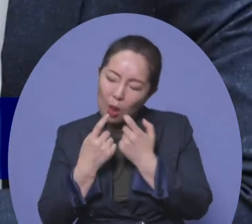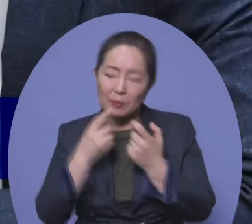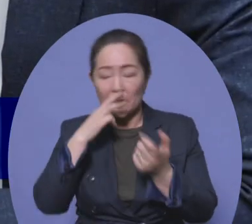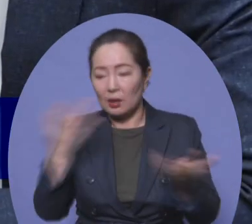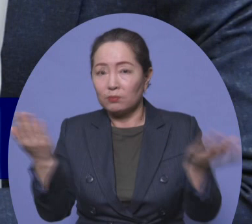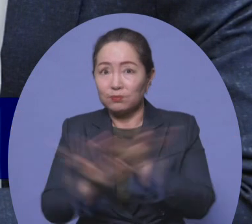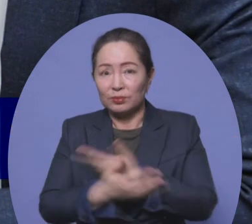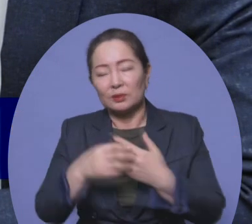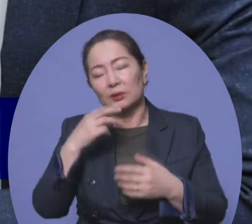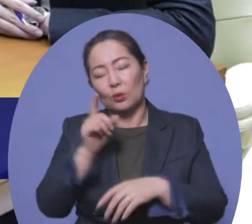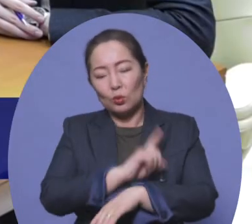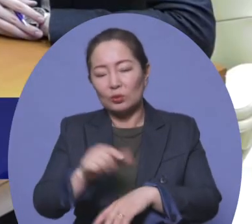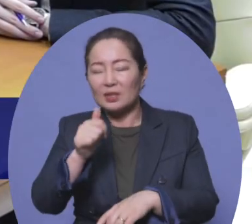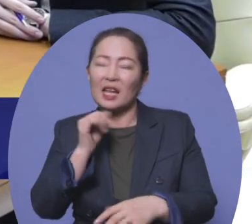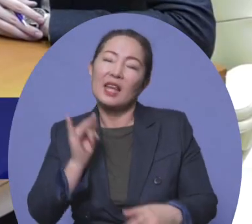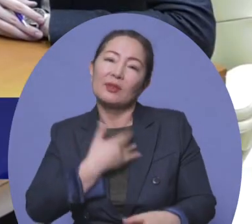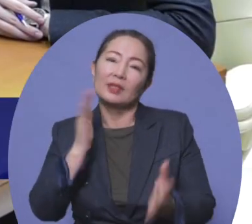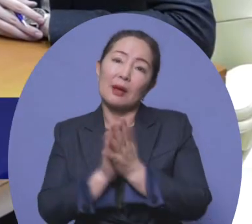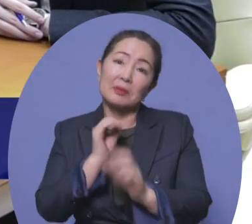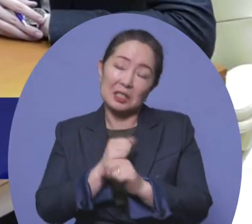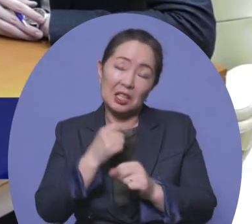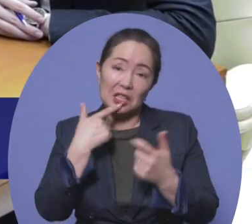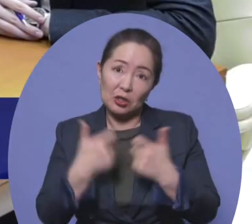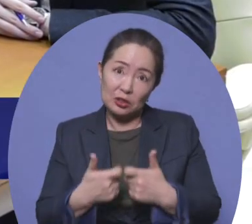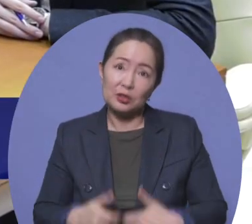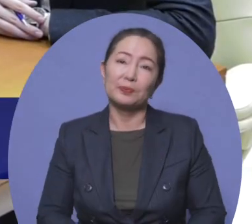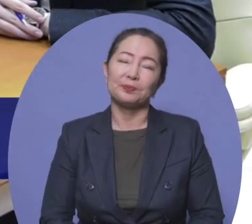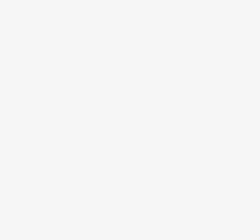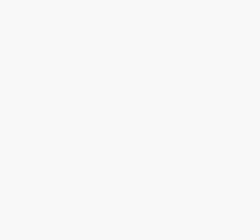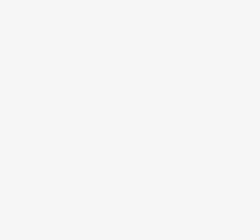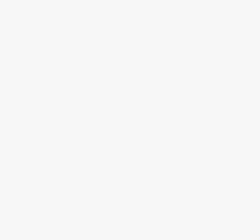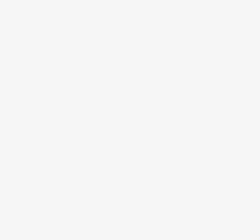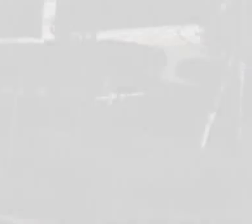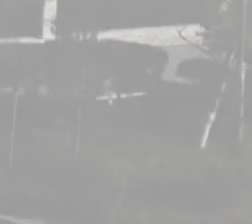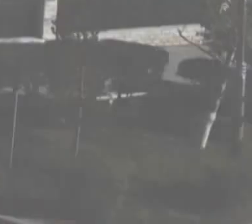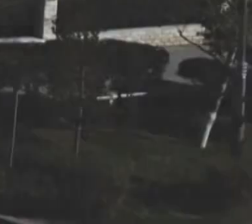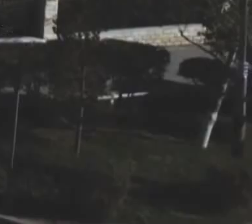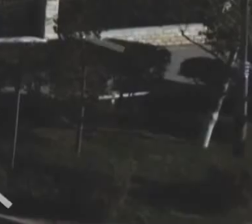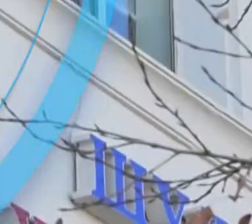өгч цаашид төслийг үр дүнтэй хэрэгжүүлэх ажиллагаанд идэвхтэй хамтран ажиллахаар тогтов.